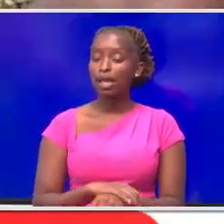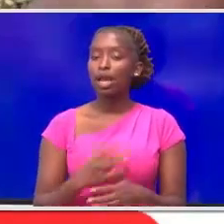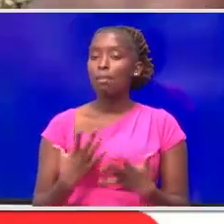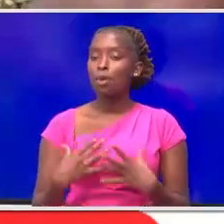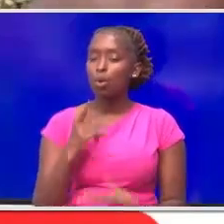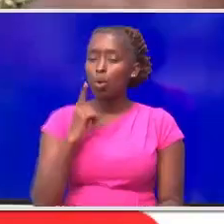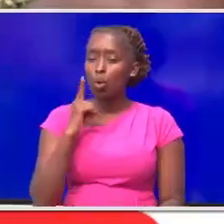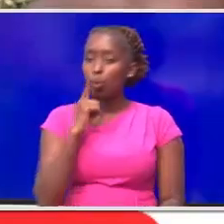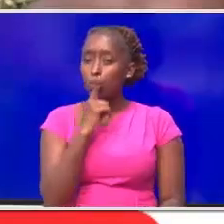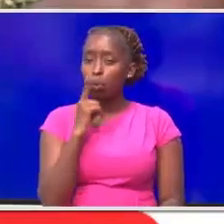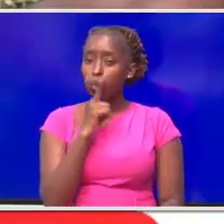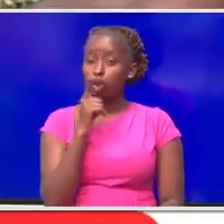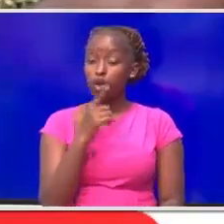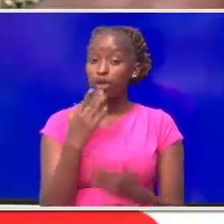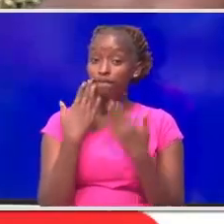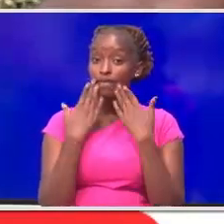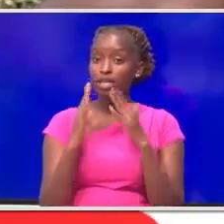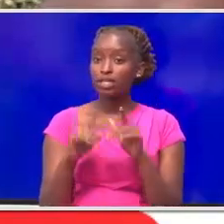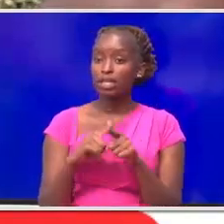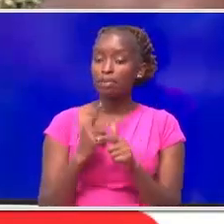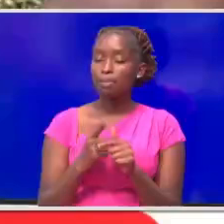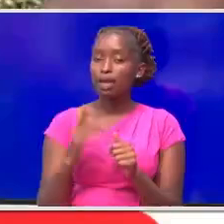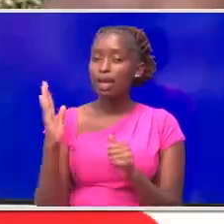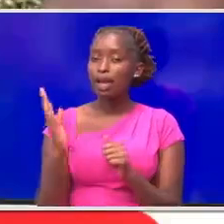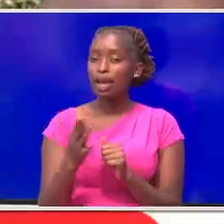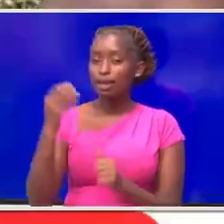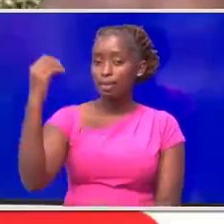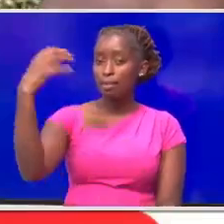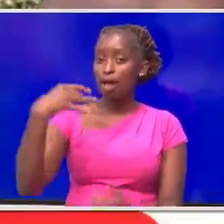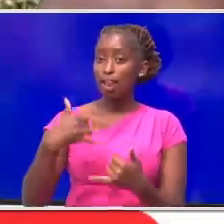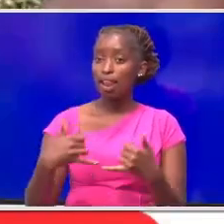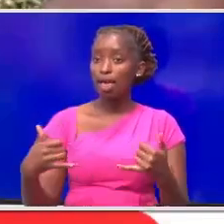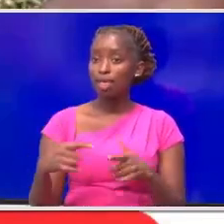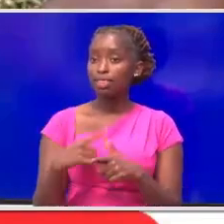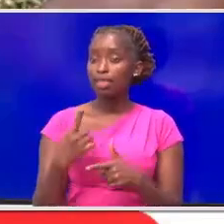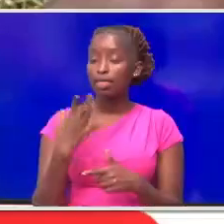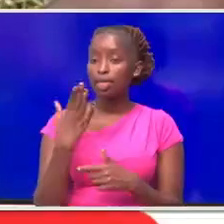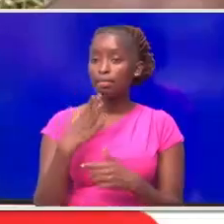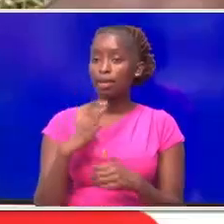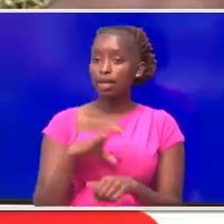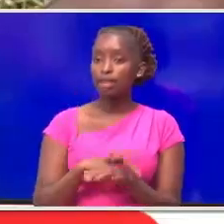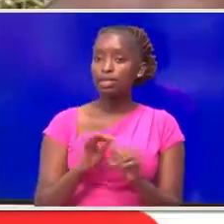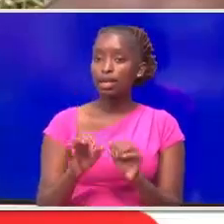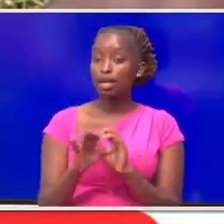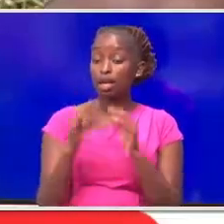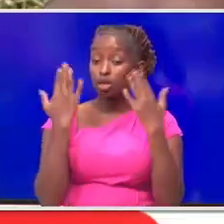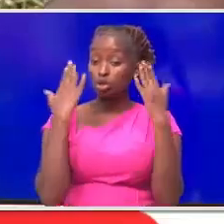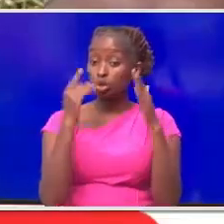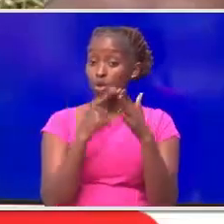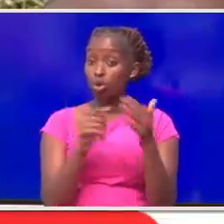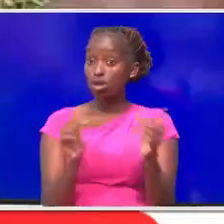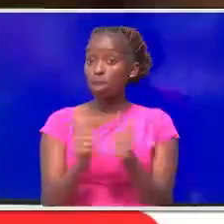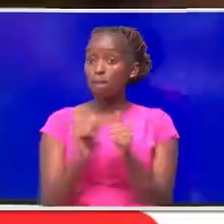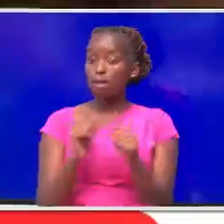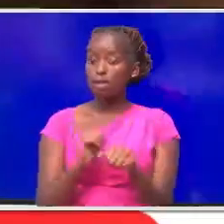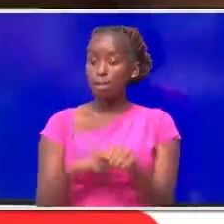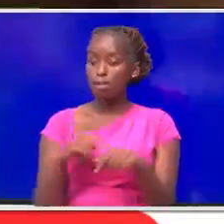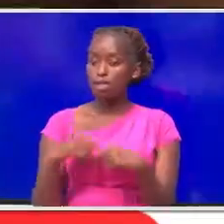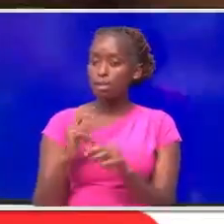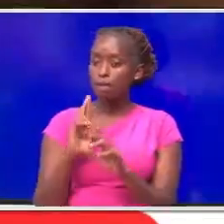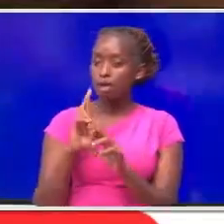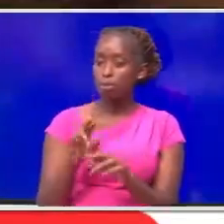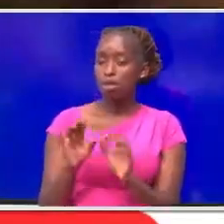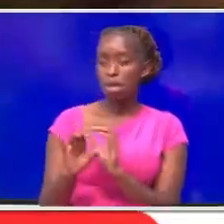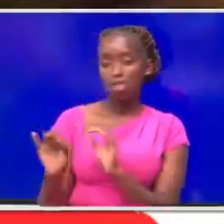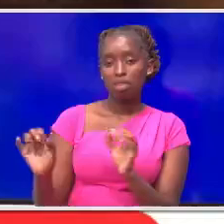wananitishia, wanakata waya ya stima, ndio stima isipatikane, sio wanataka kunikucha kufanyia mimi nini, mimi napiga ripoti several times.